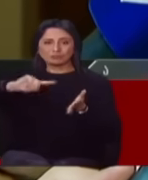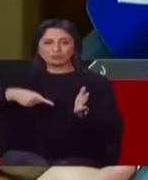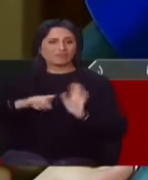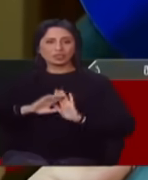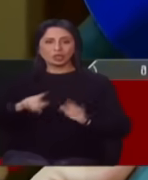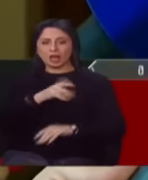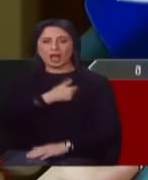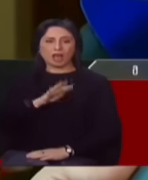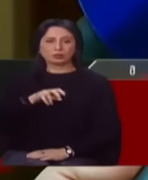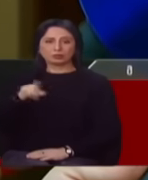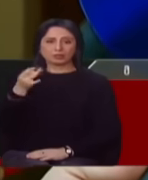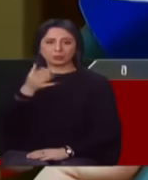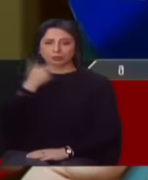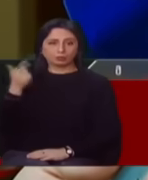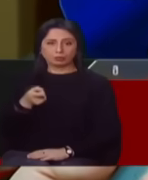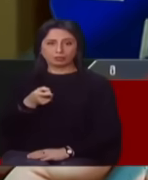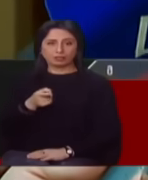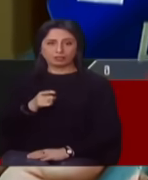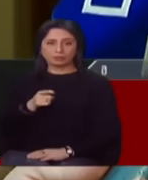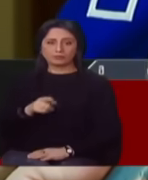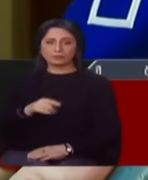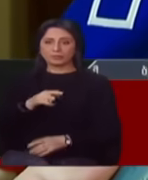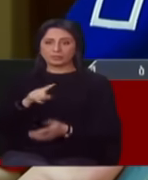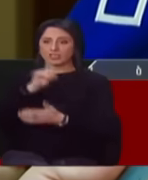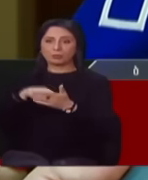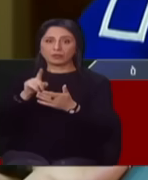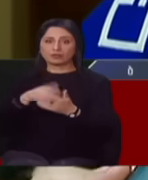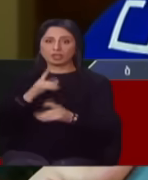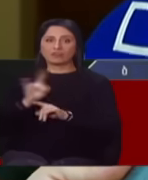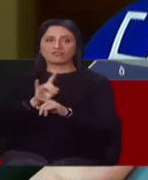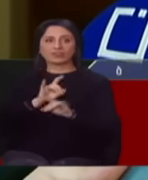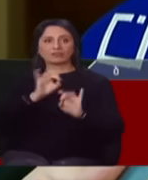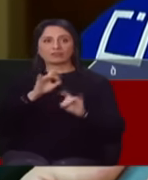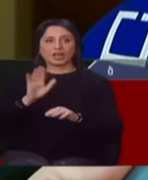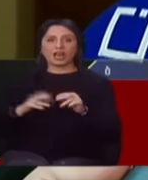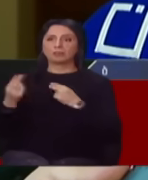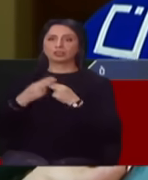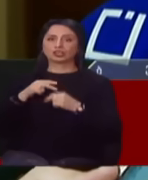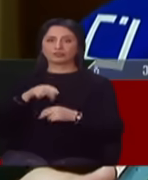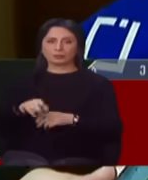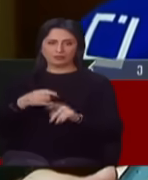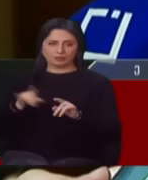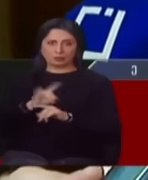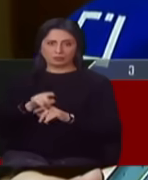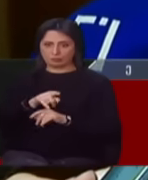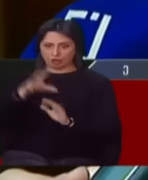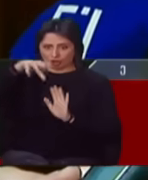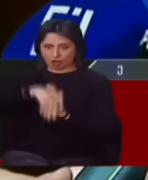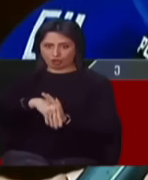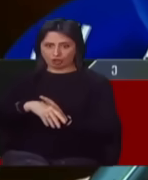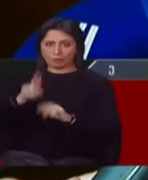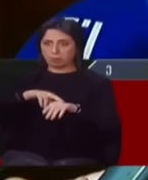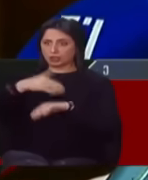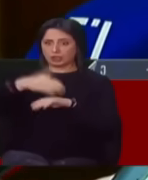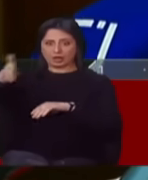ამიტომ არ სურდა შემოსვლა ოპოზიციას და არცელებენ დეზინფორმაციას, რომ თითქოს ხელი შეეშალა შემოსვლაში, რომ შექმნან განცდა, რომ ნახეთ